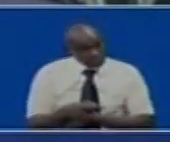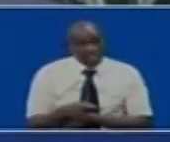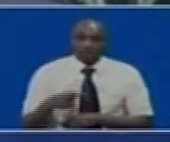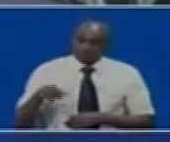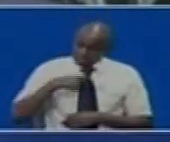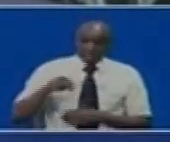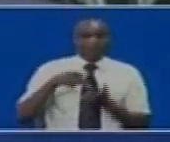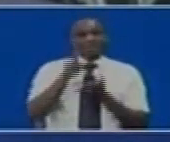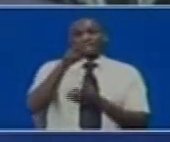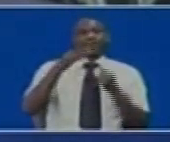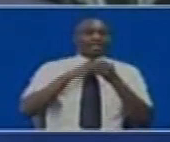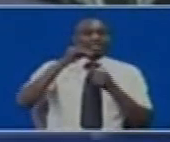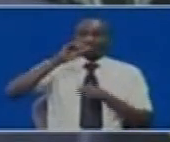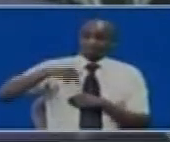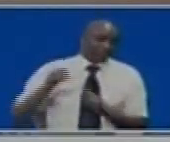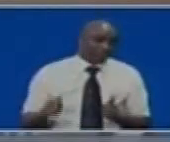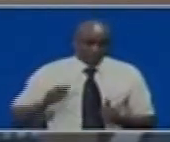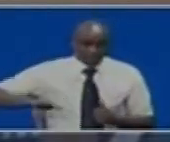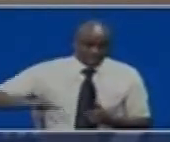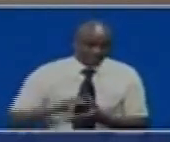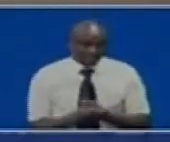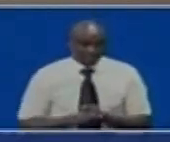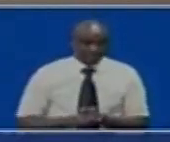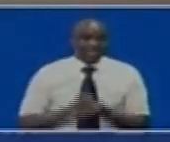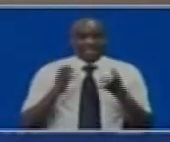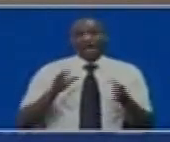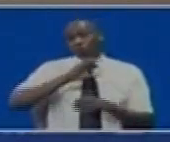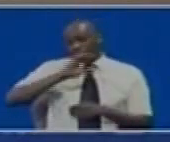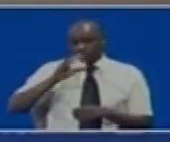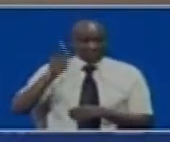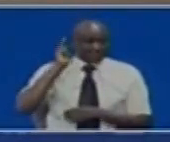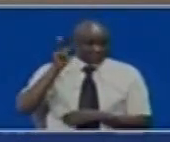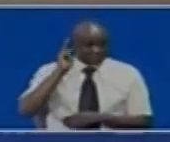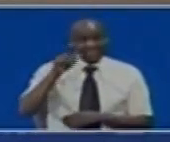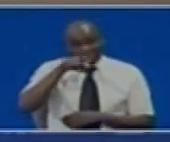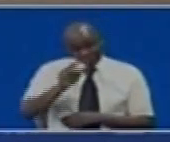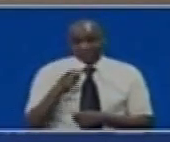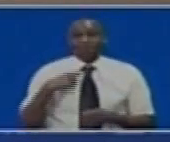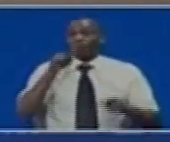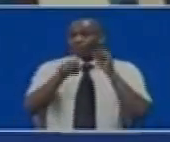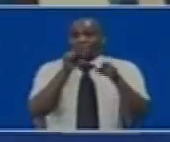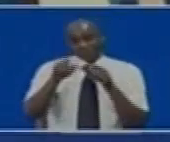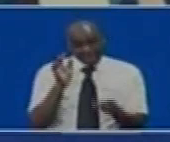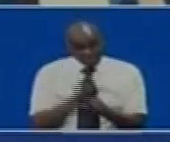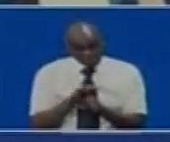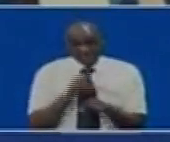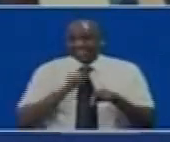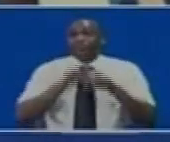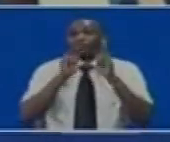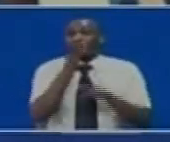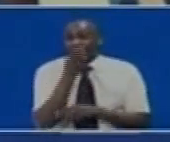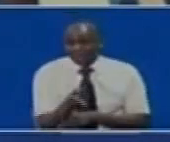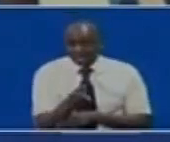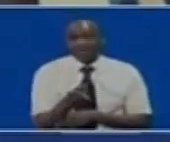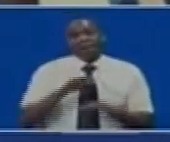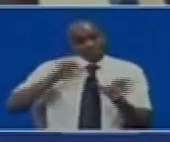have not paid him 800,000 shillings. Nalo bunge la kaunti ya Kisii halikuepuka kidole cha lawama, na katika ripoti hiyo, bunge